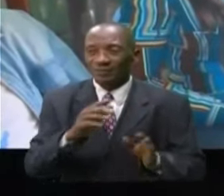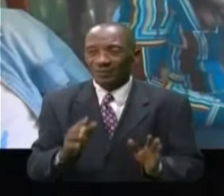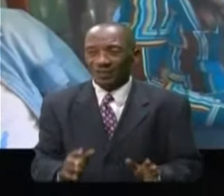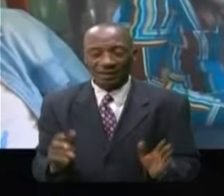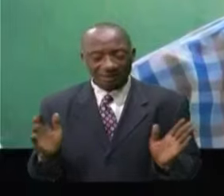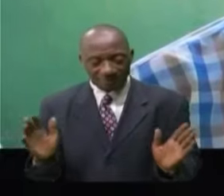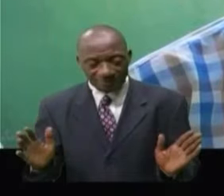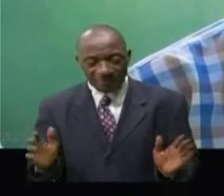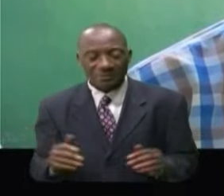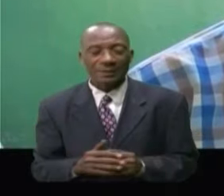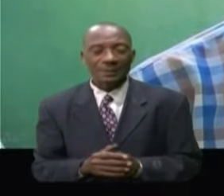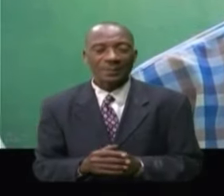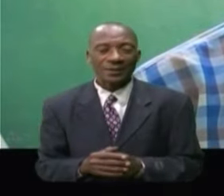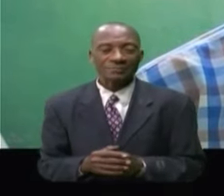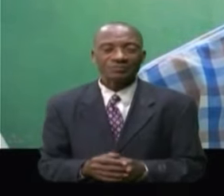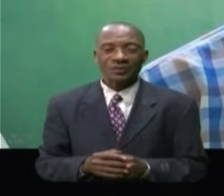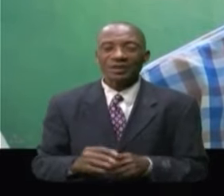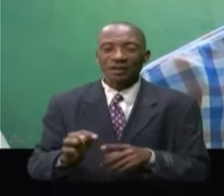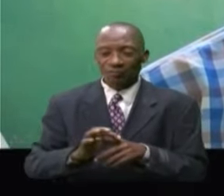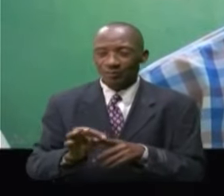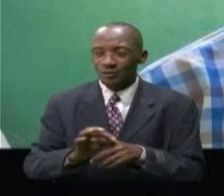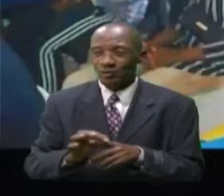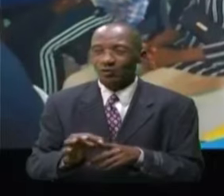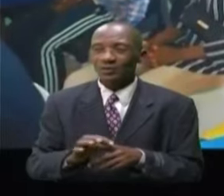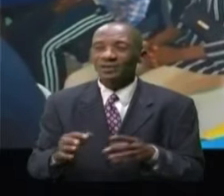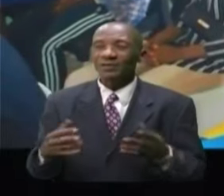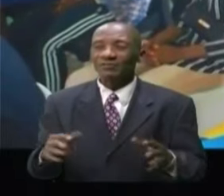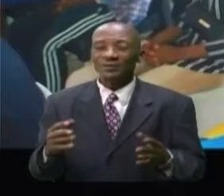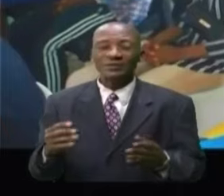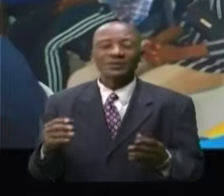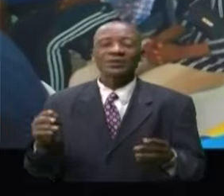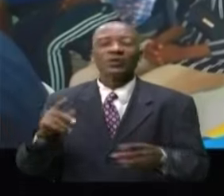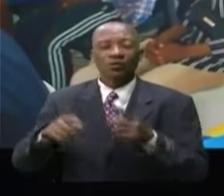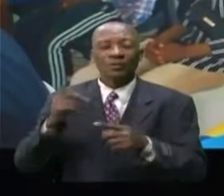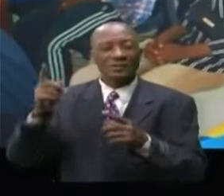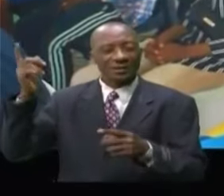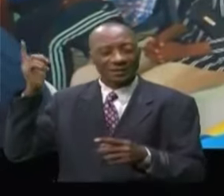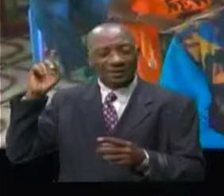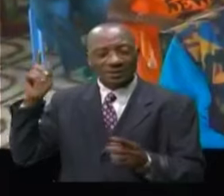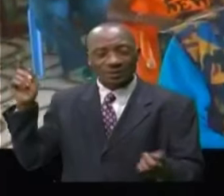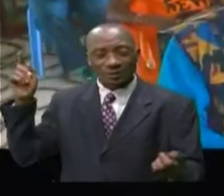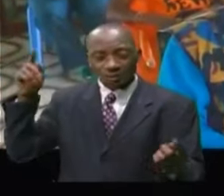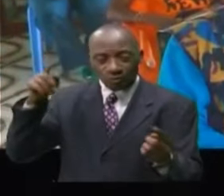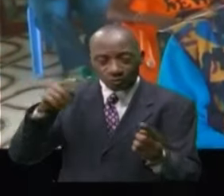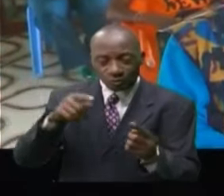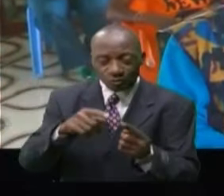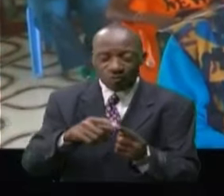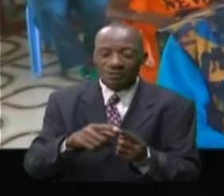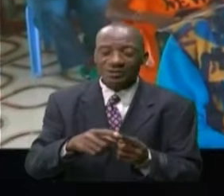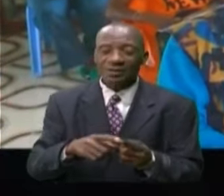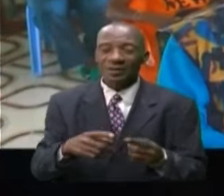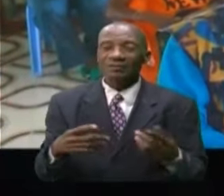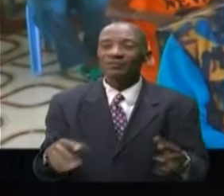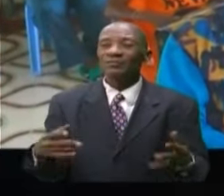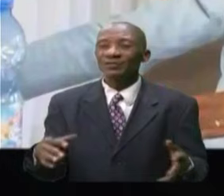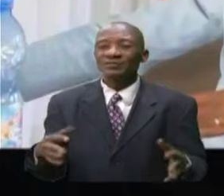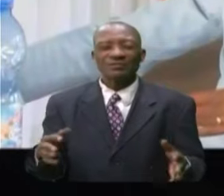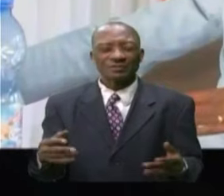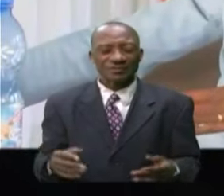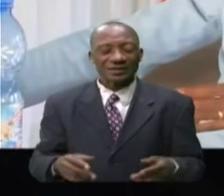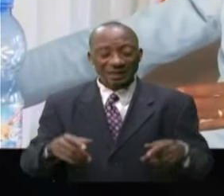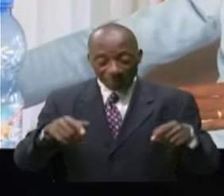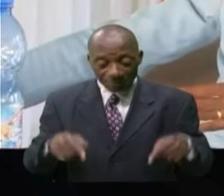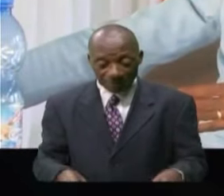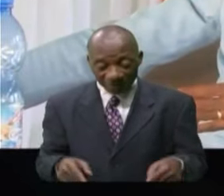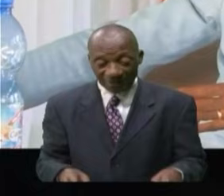une opportunité unique de réflexion et d'inspiration pour les participants. L'événement, animé par le polyvalent professeur Dr